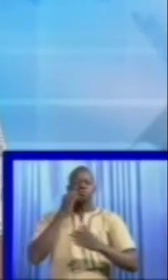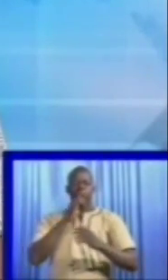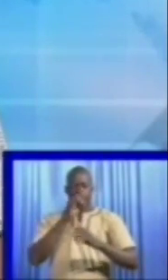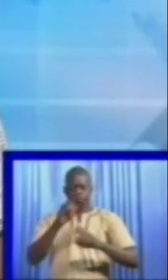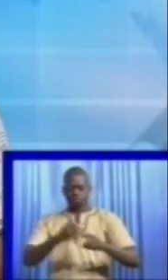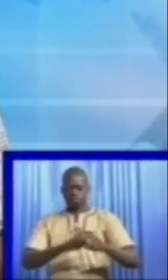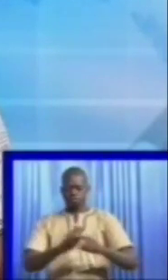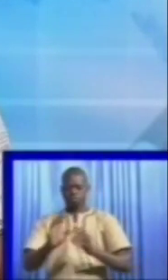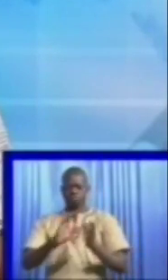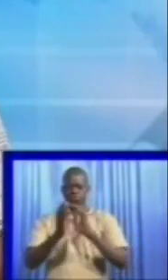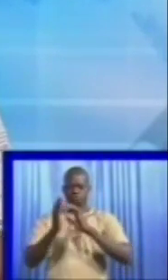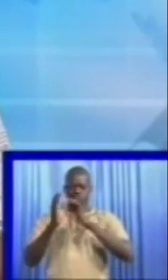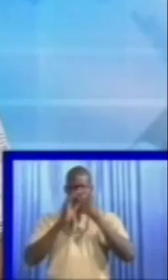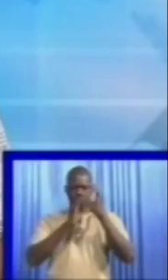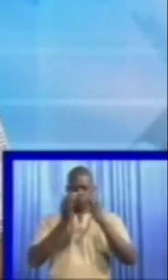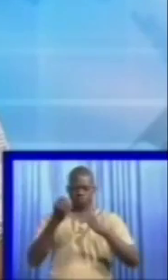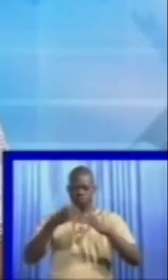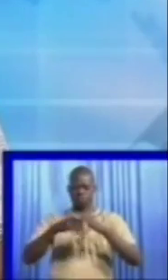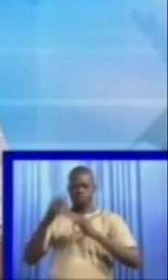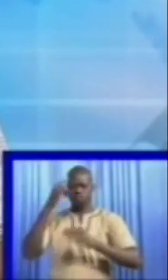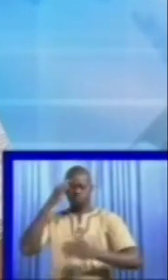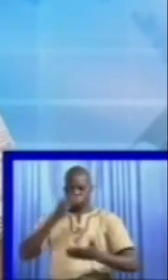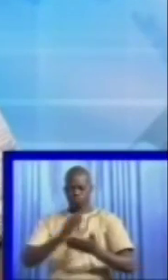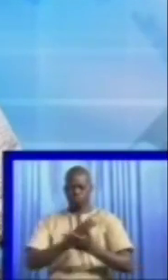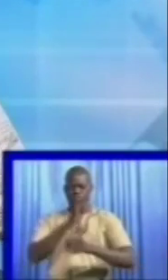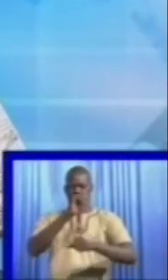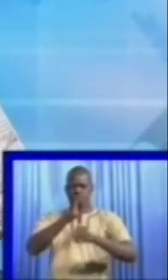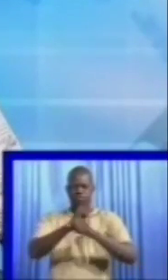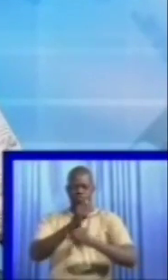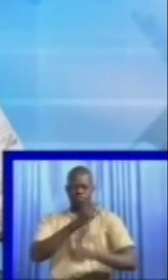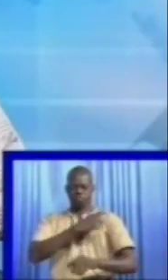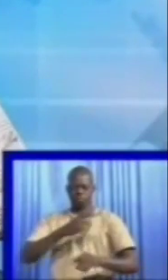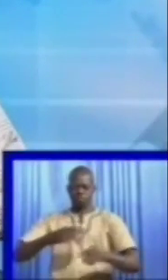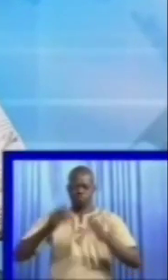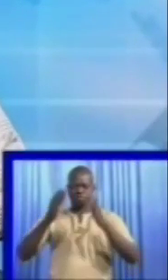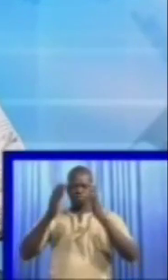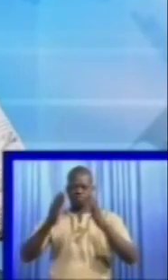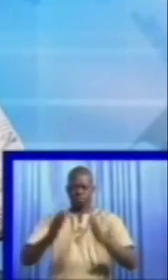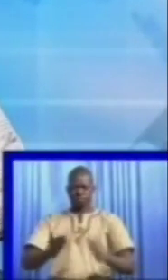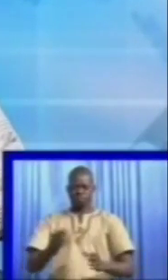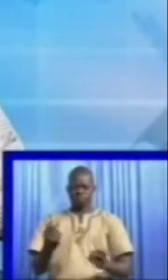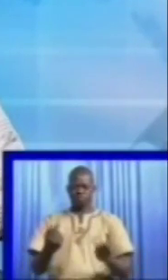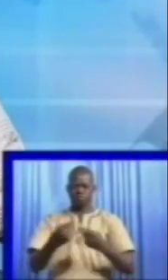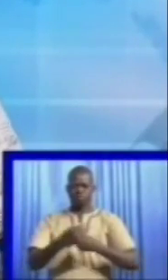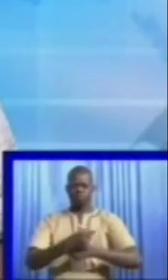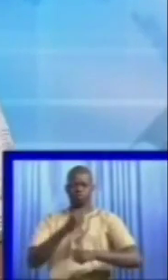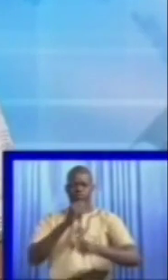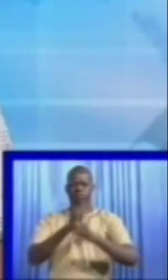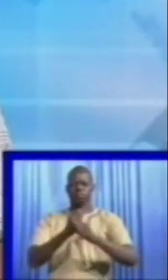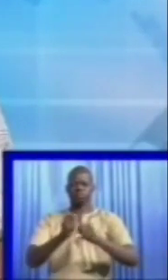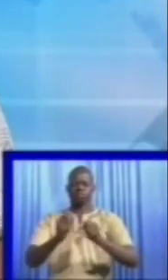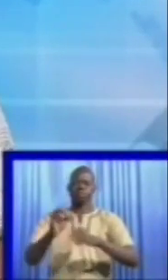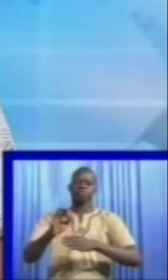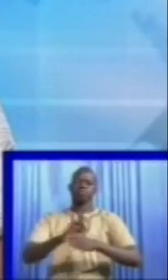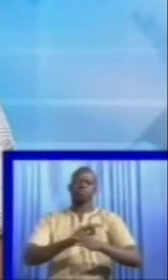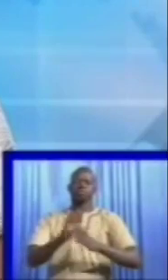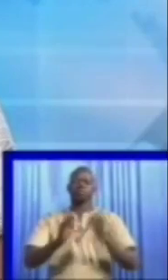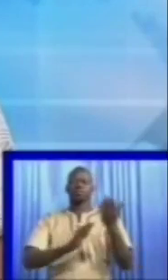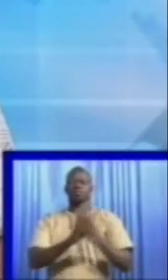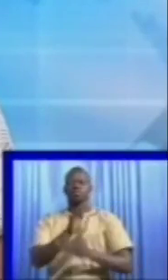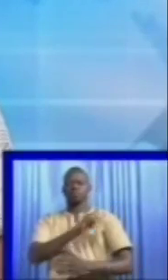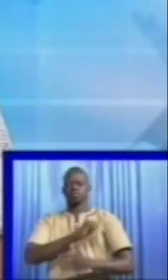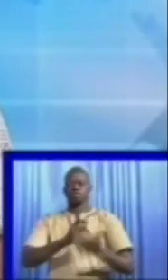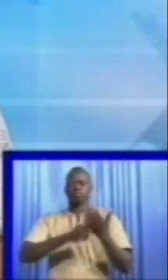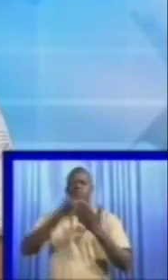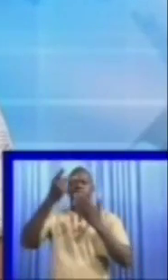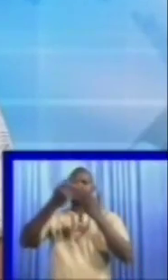de communication interne pour améliorer le travail des parlementaires. 48 heures de travaux ont été initiées par l'Assemblée et le programme